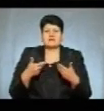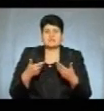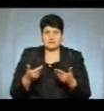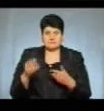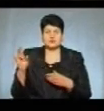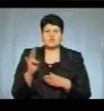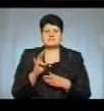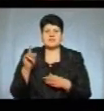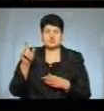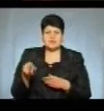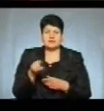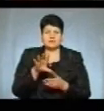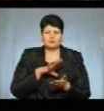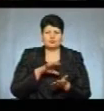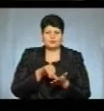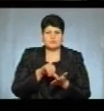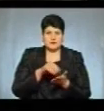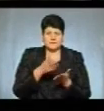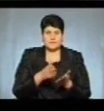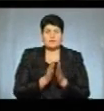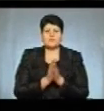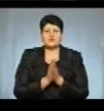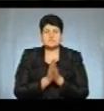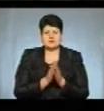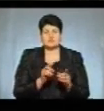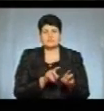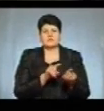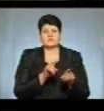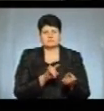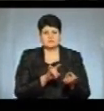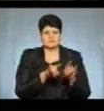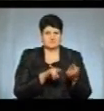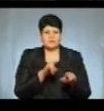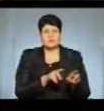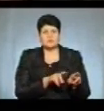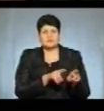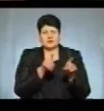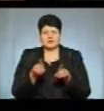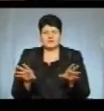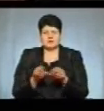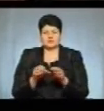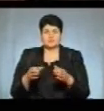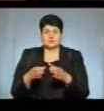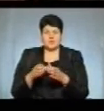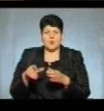священника, який там був, просили, щоб він перейшов разом з громадою, на ще, що